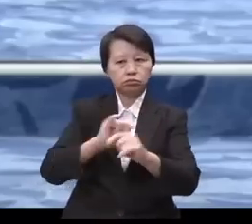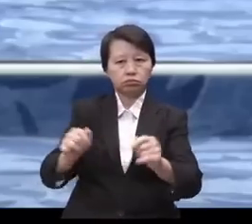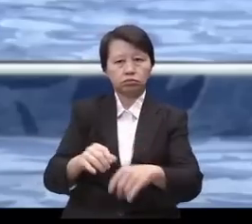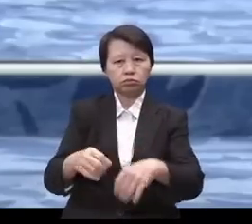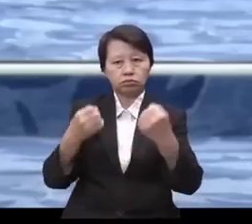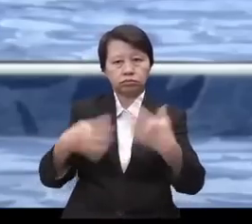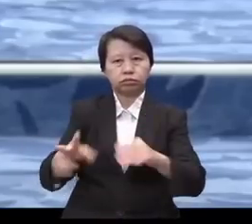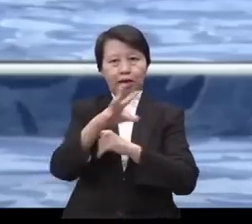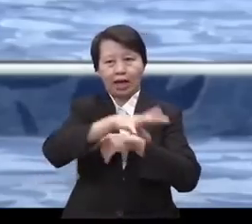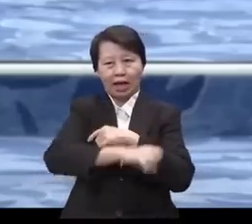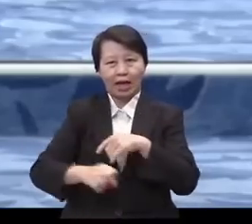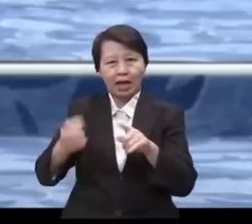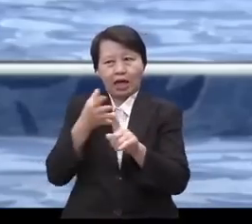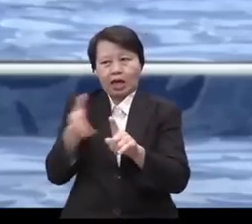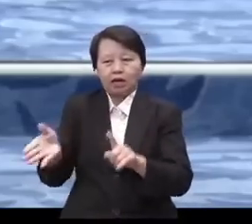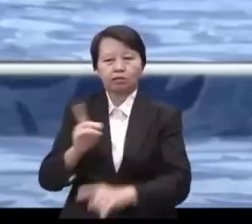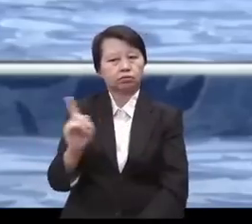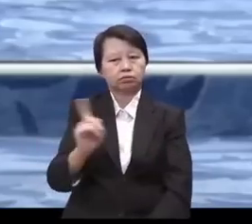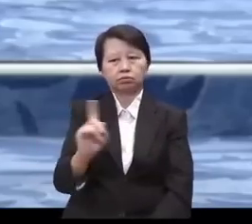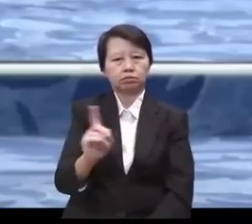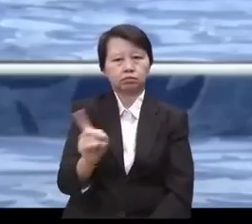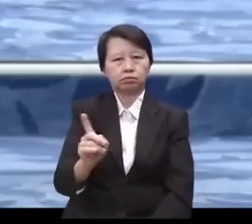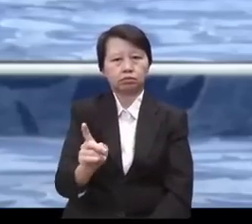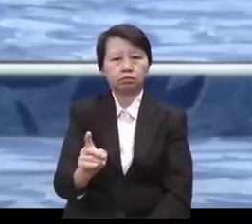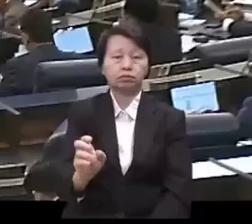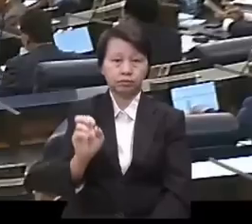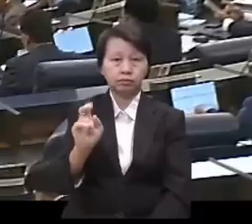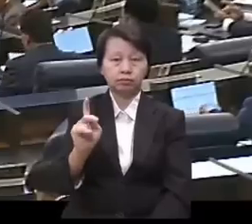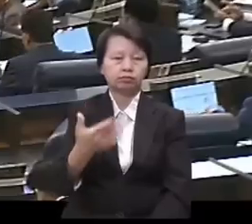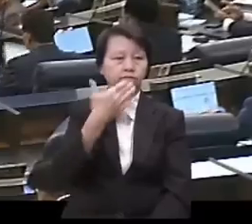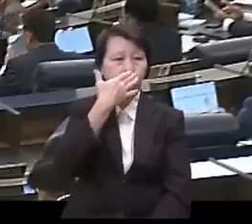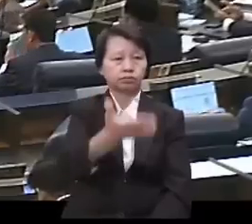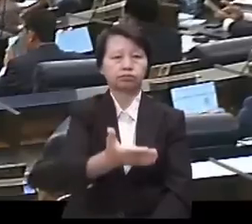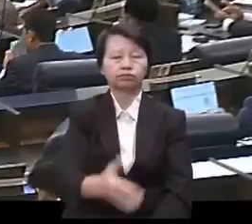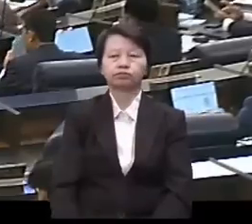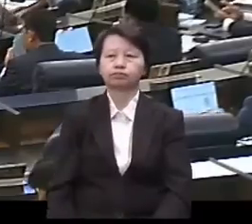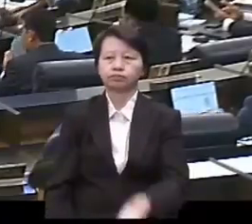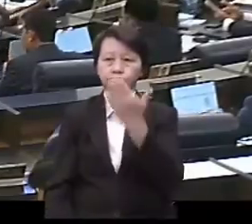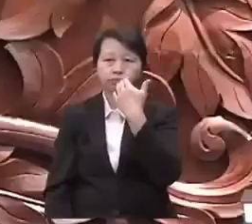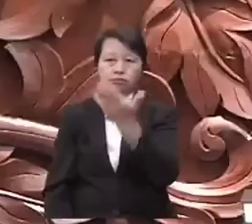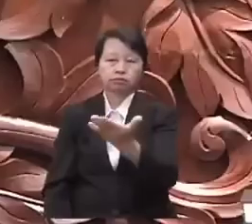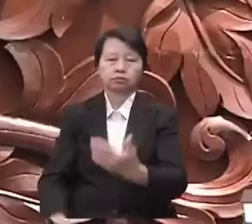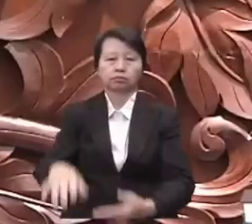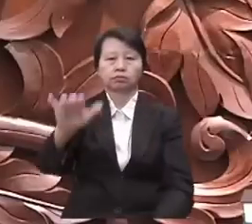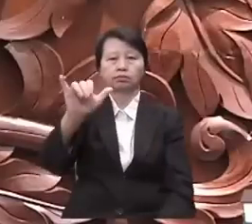kebocoran dan keterisan. Terima kasih, Yang Berhormat. Baik, terima kasih, Yang Berhormat.